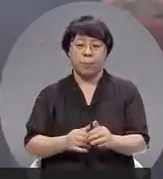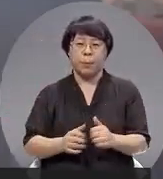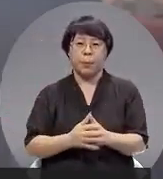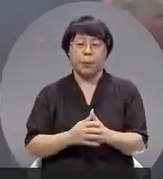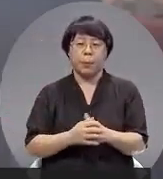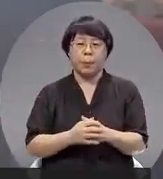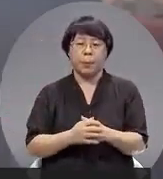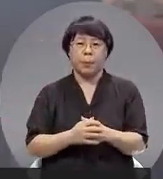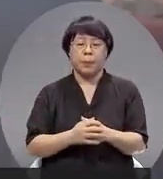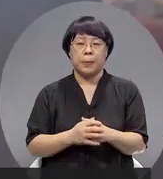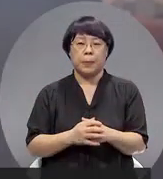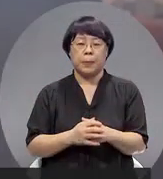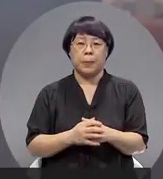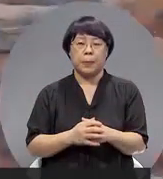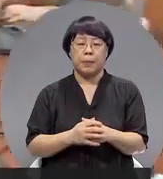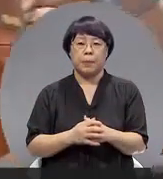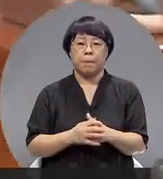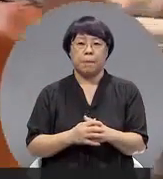보도입니다